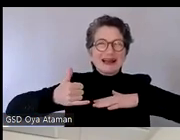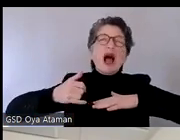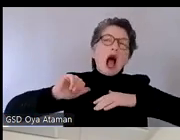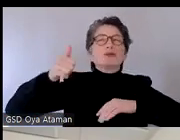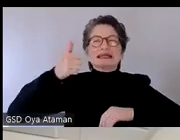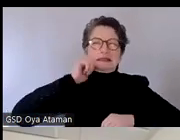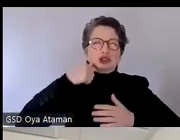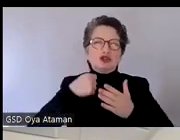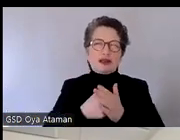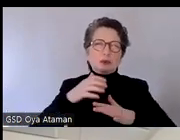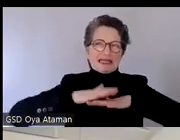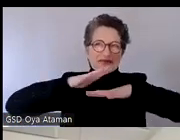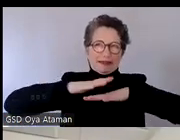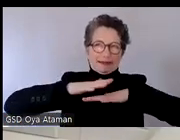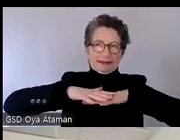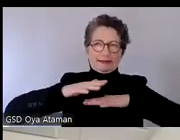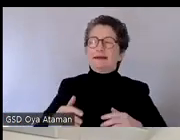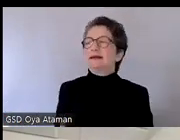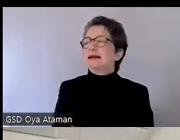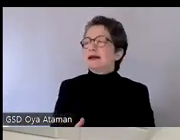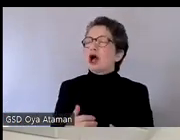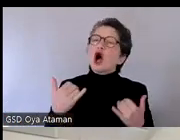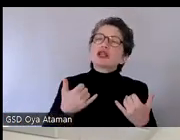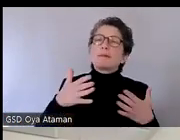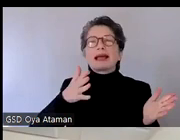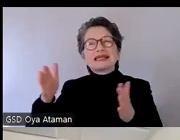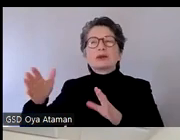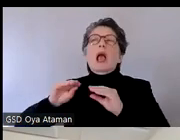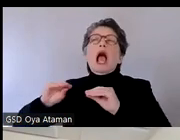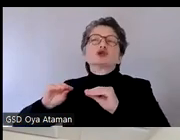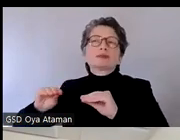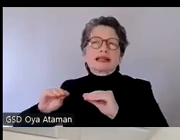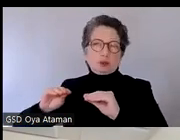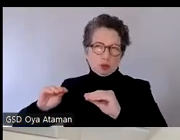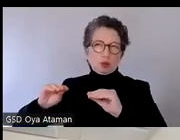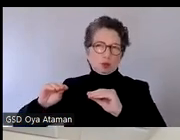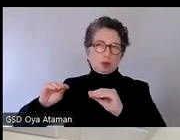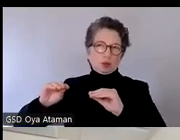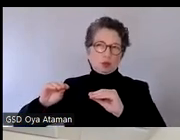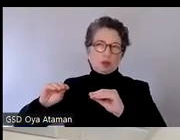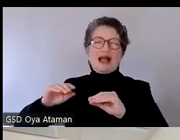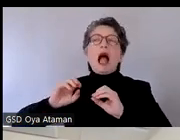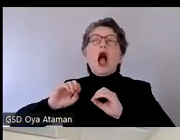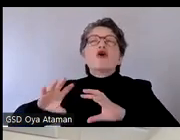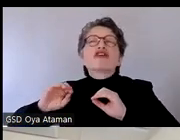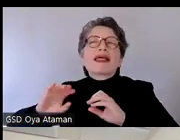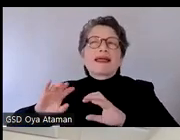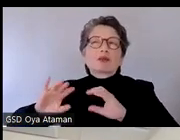gemacht haben. Heute ist es eher Richtung Ausbildung. Hier klären wir auch heute über, wie macht